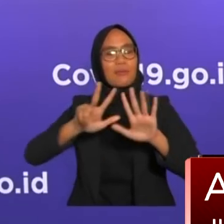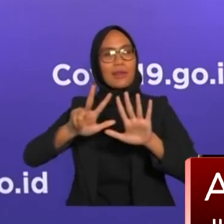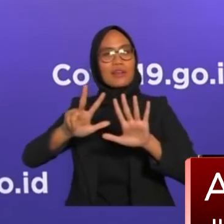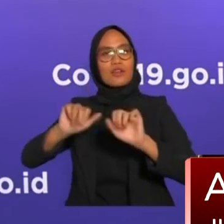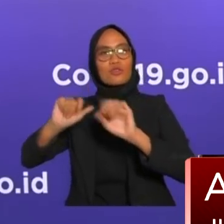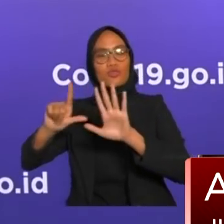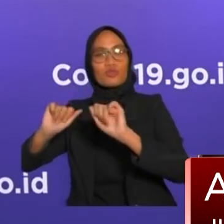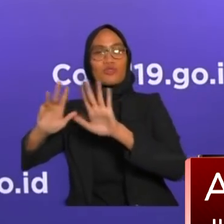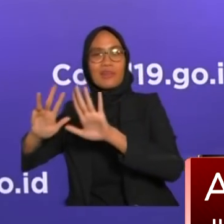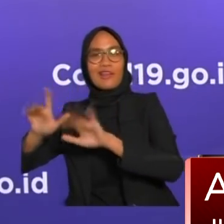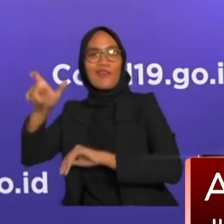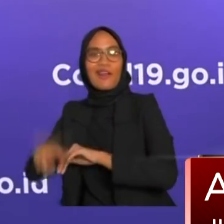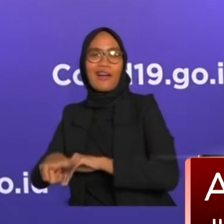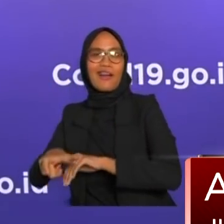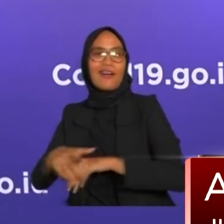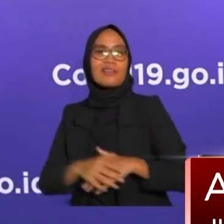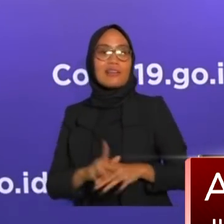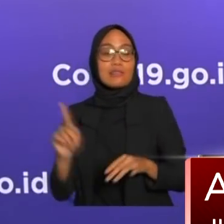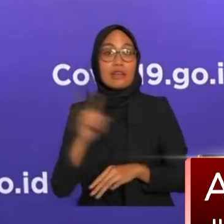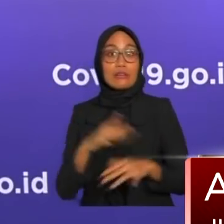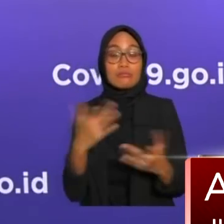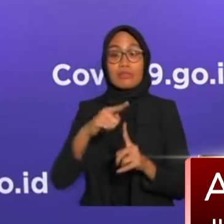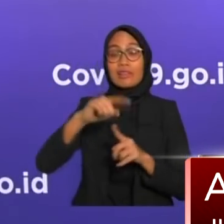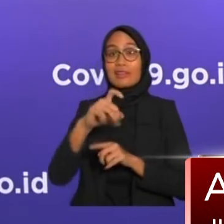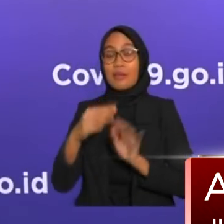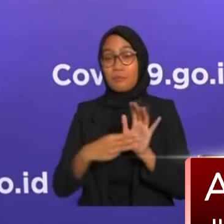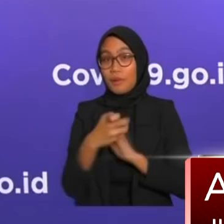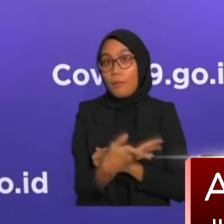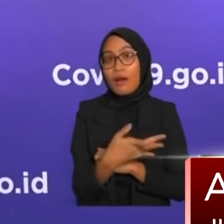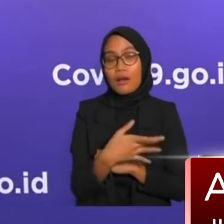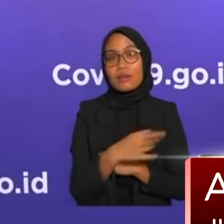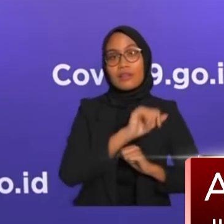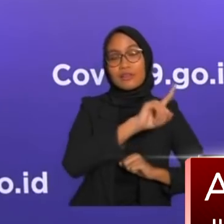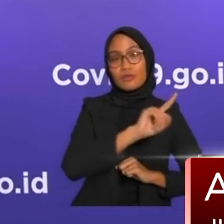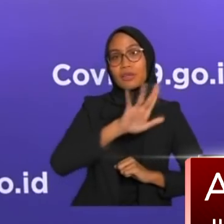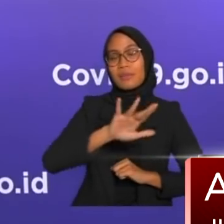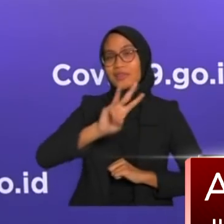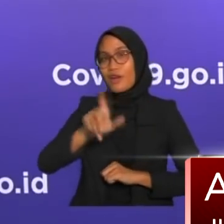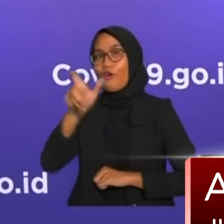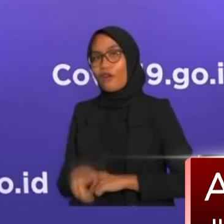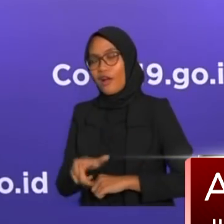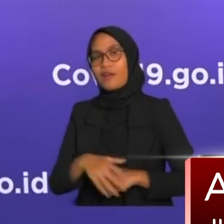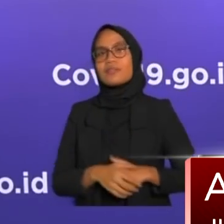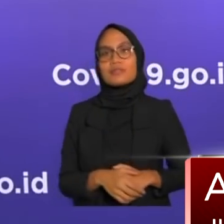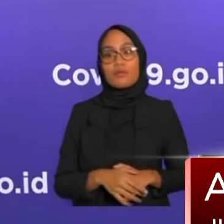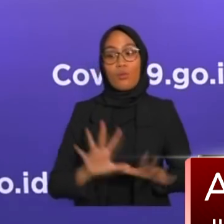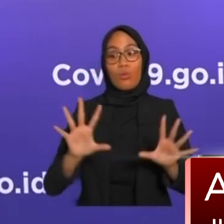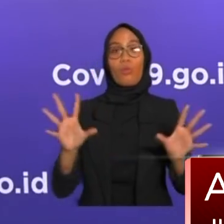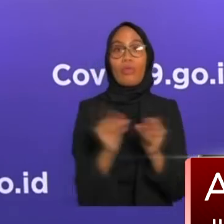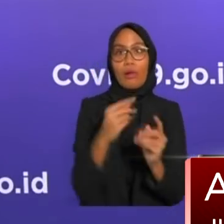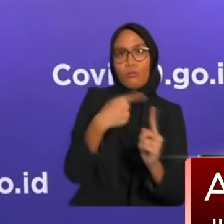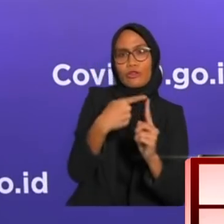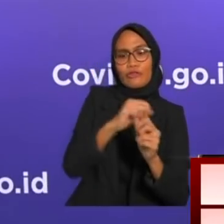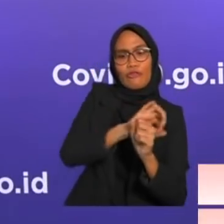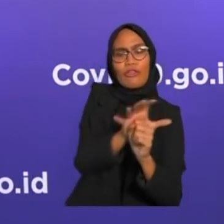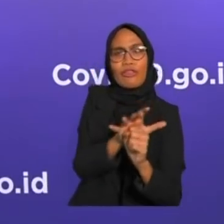13870 9 dari tcm mendapatkan hasil 153 orang sehingga total hasil